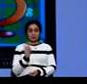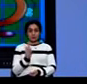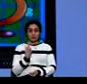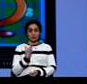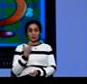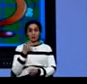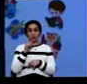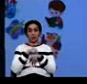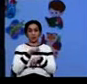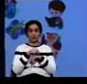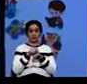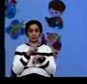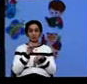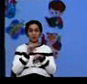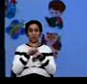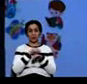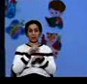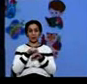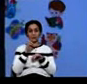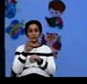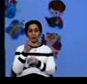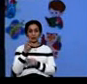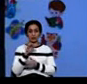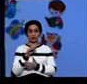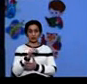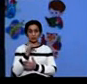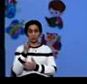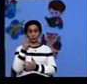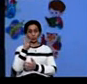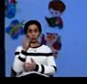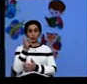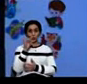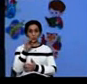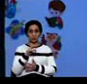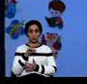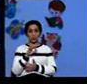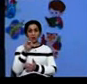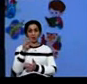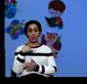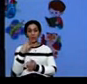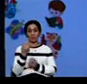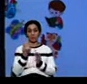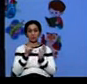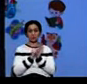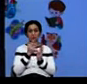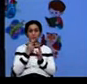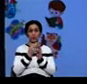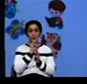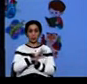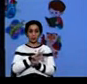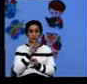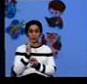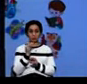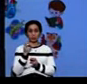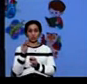один гранат. Гранат – слово мужского рода, поэтому мы с ним вместе